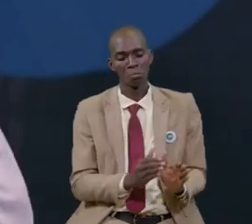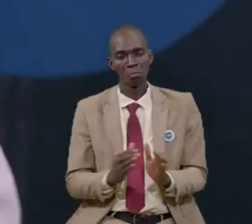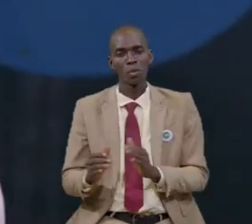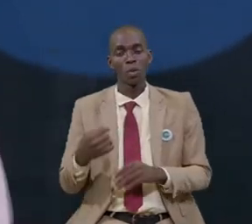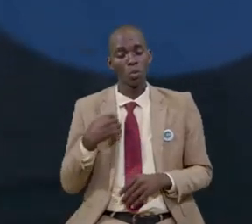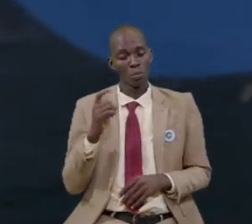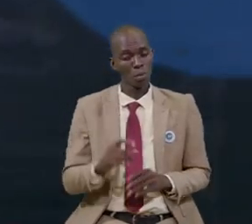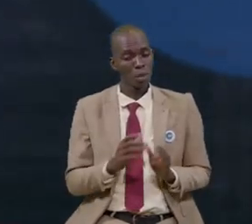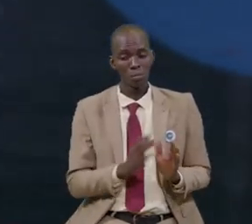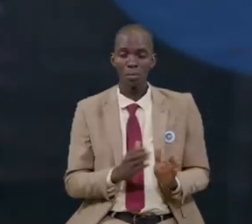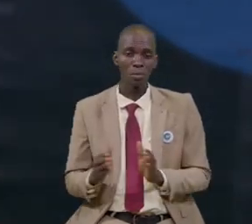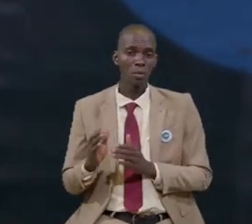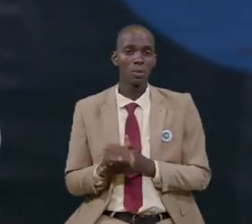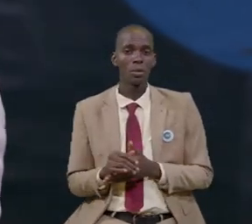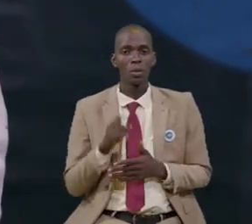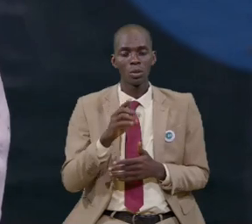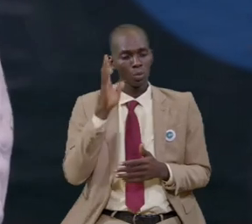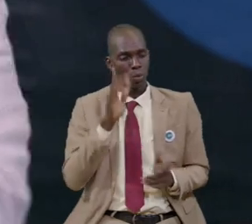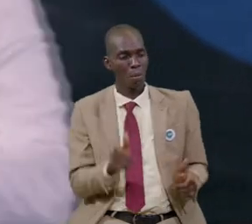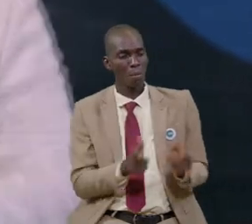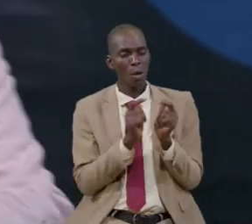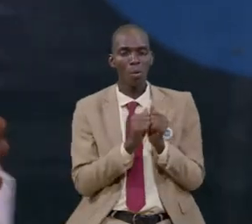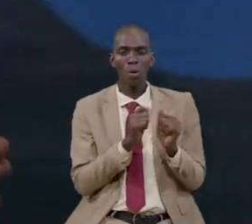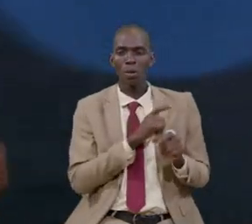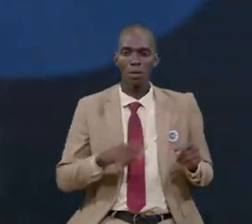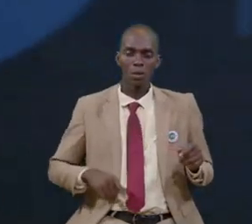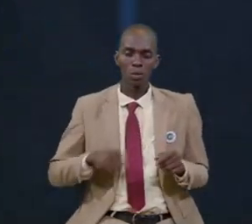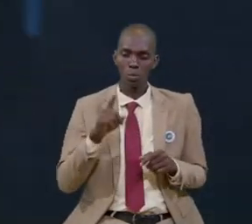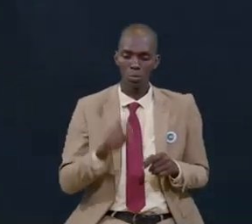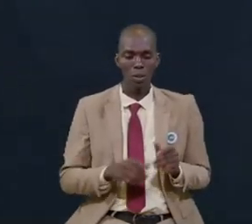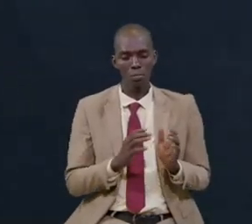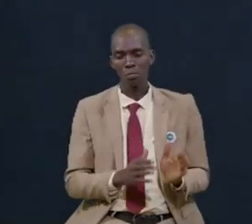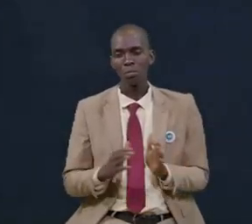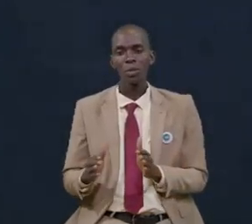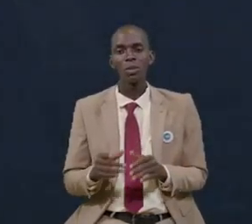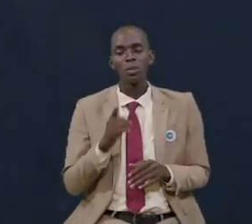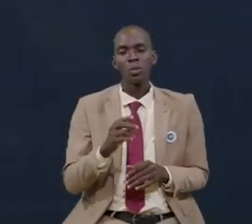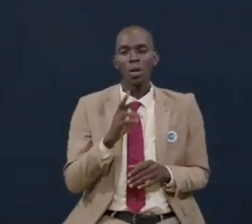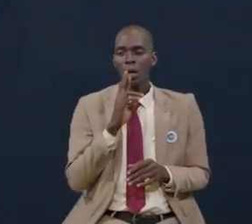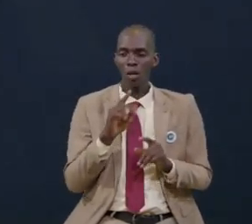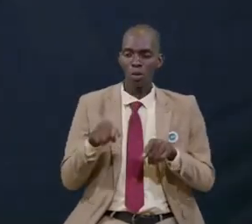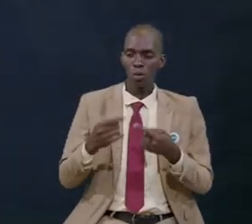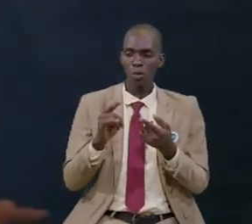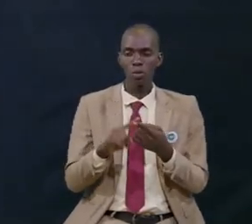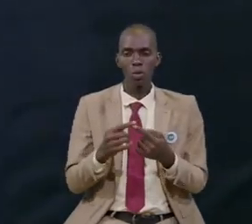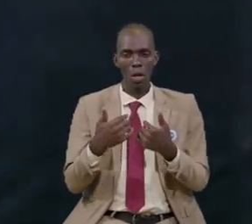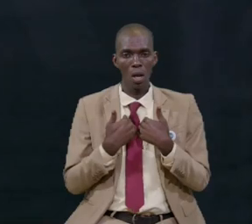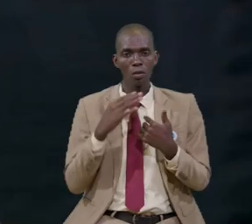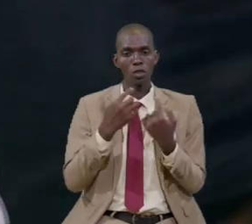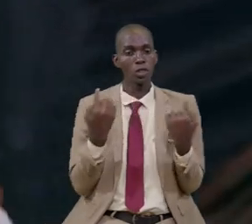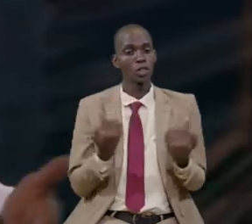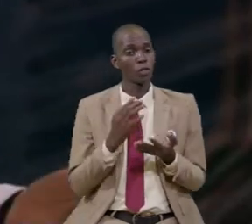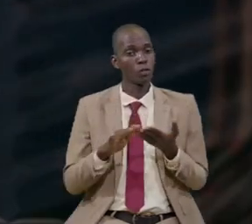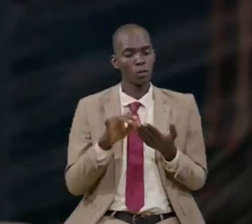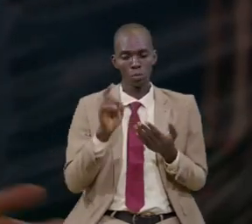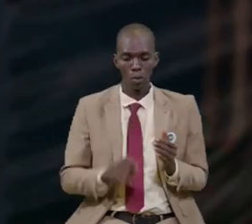fidèle. Nous devons nous préparer, vous allez rencontrer le Seigneur, il vous faut la préparation. Vous allez avoir vos péchés pardonnés, il vous